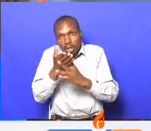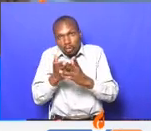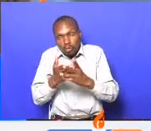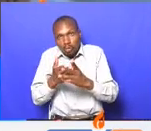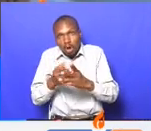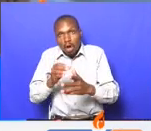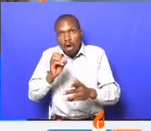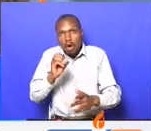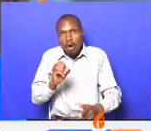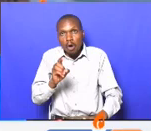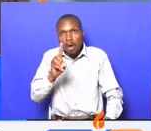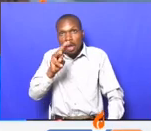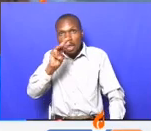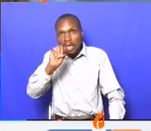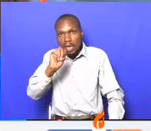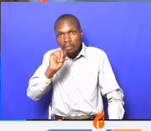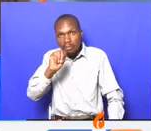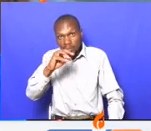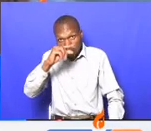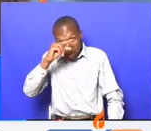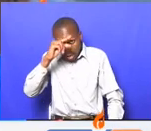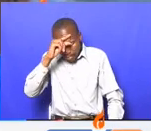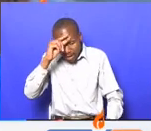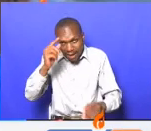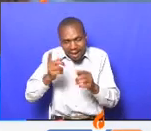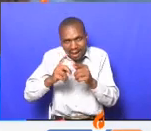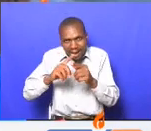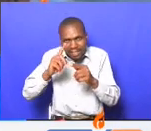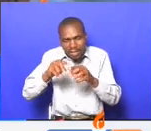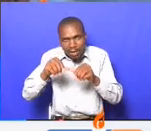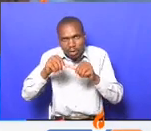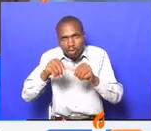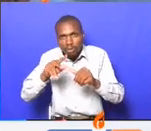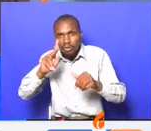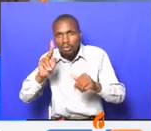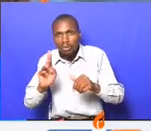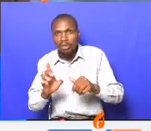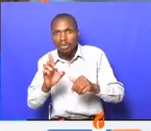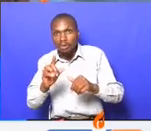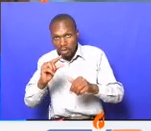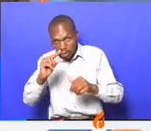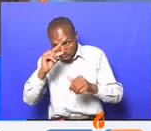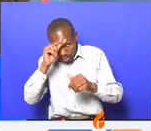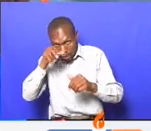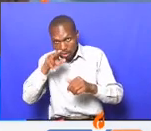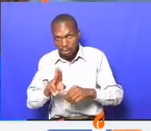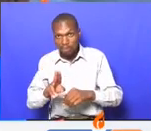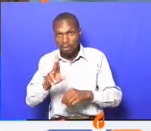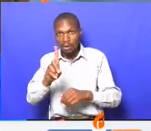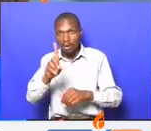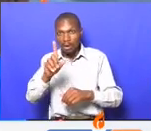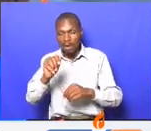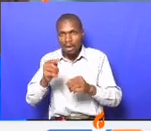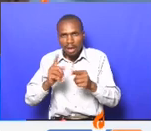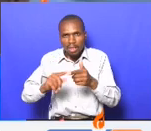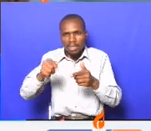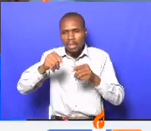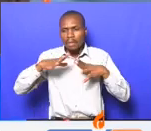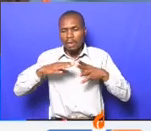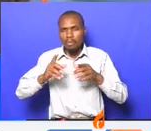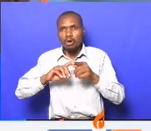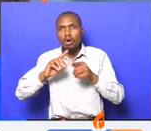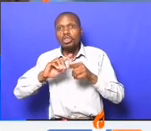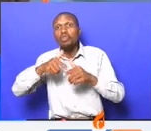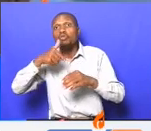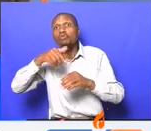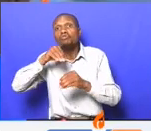ODM and Kenya Kwanza or UDA. Hao wananchi ambayo